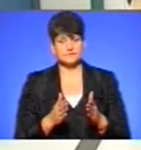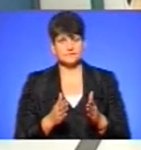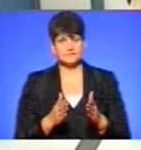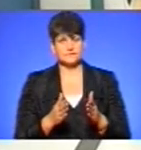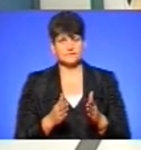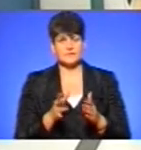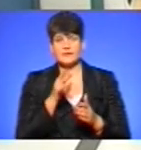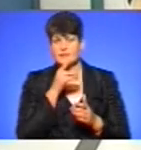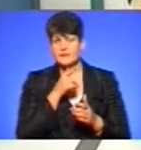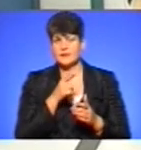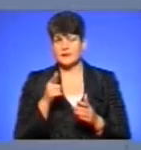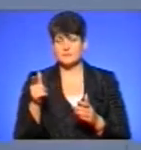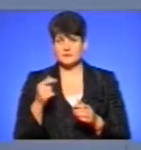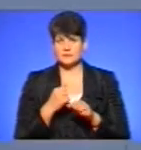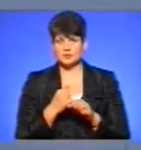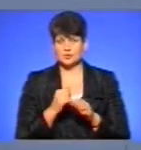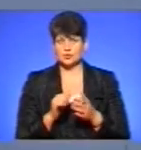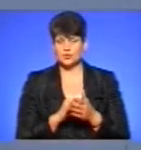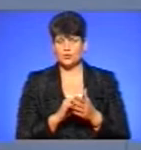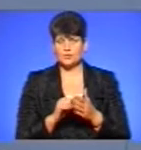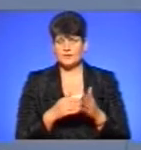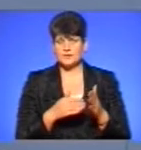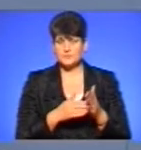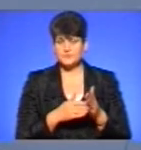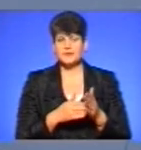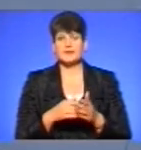строк дії документу, ким видано,